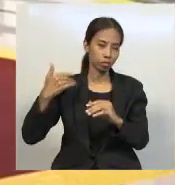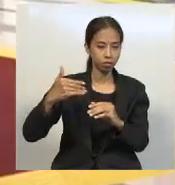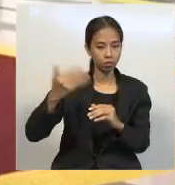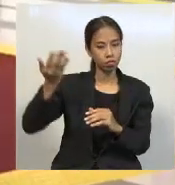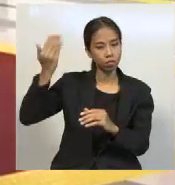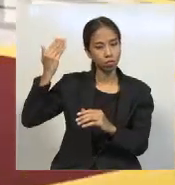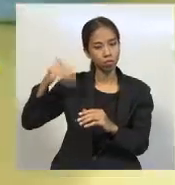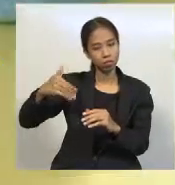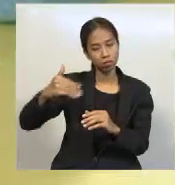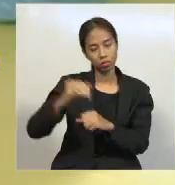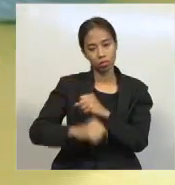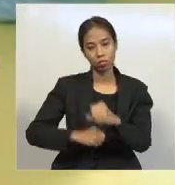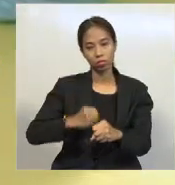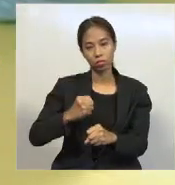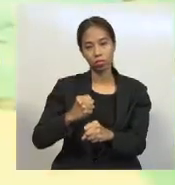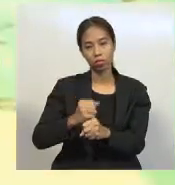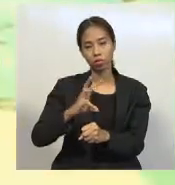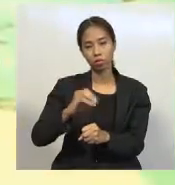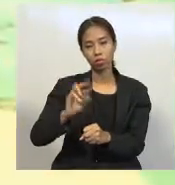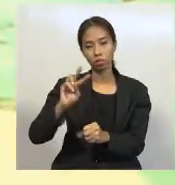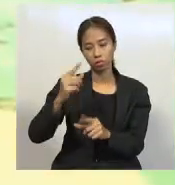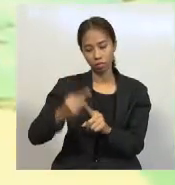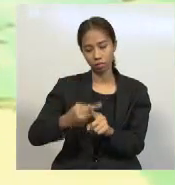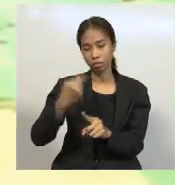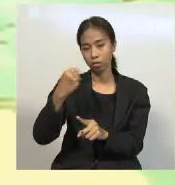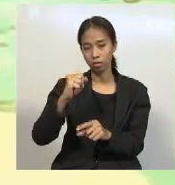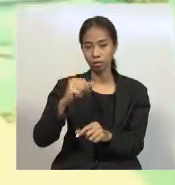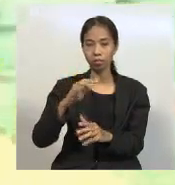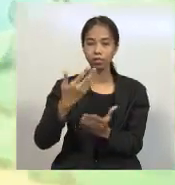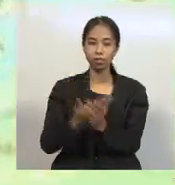ตุลาคม2562จำนวน